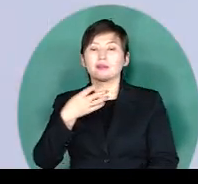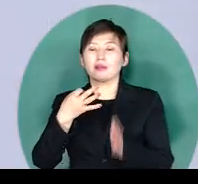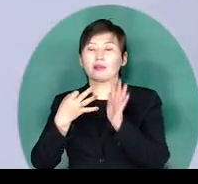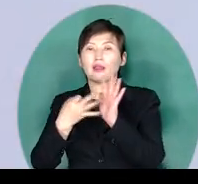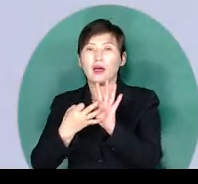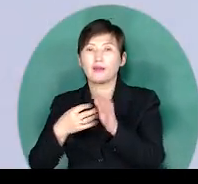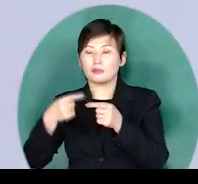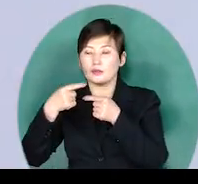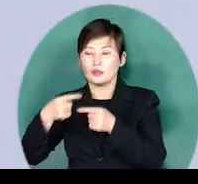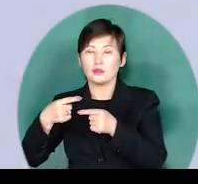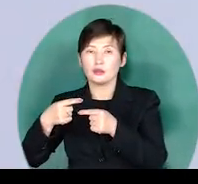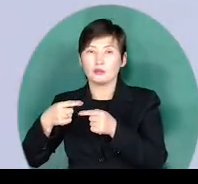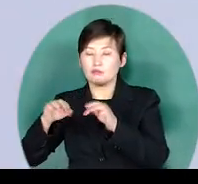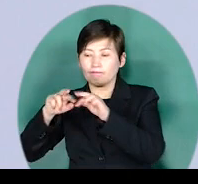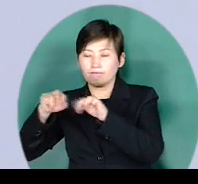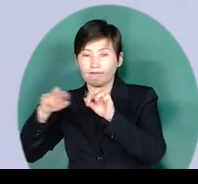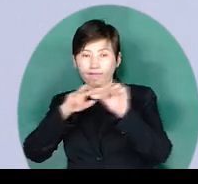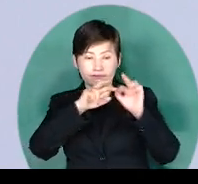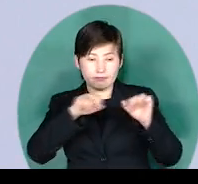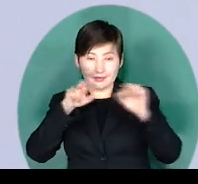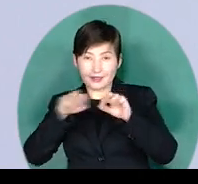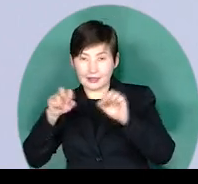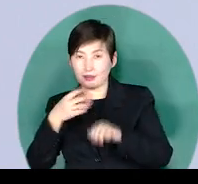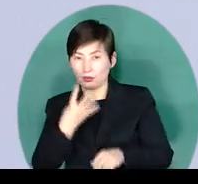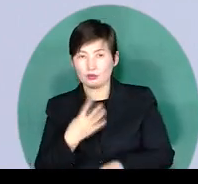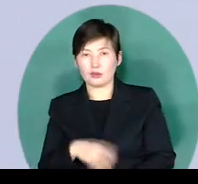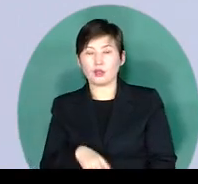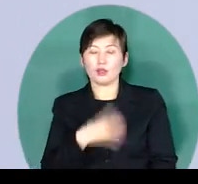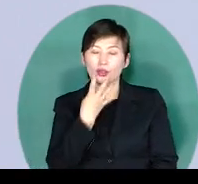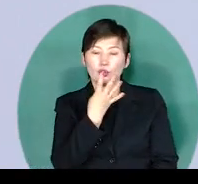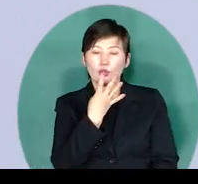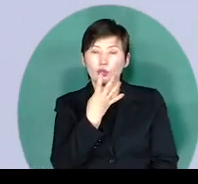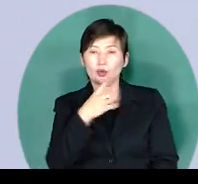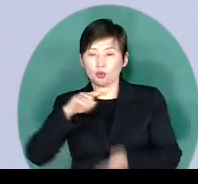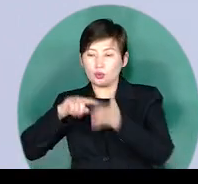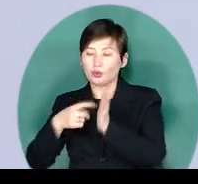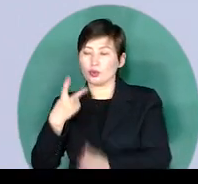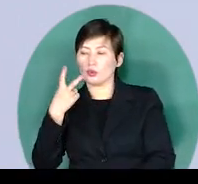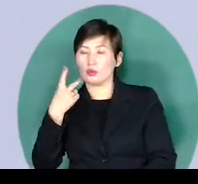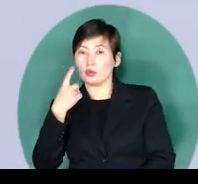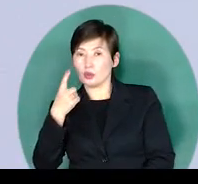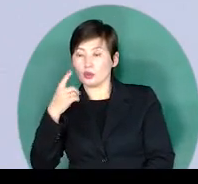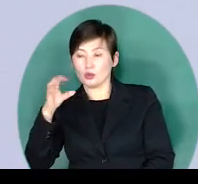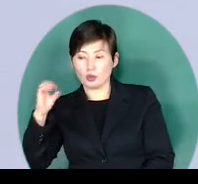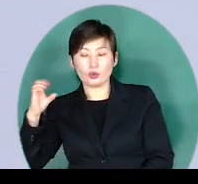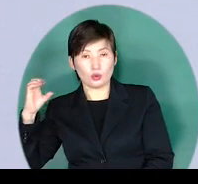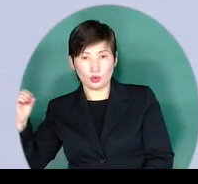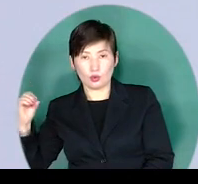маань хэдэн зуутаас бүрдэж байгаа? Аа, 4 ширхэг зуутаас бүрдэж байгаа хэвэн шүү дээ. төвөн дээрээ хэдэг нэмж байгаа